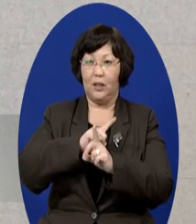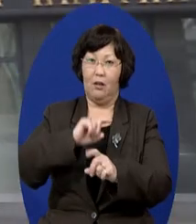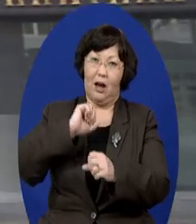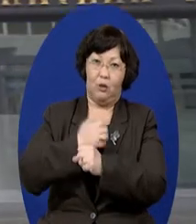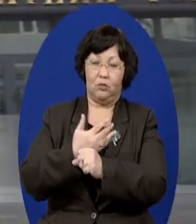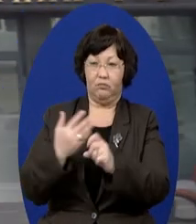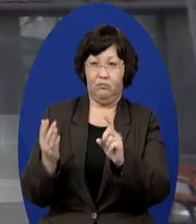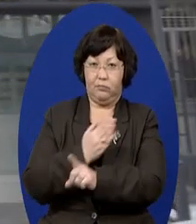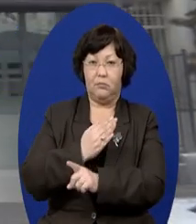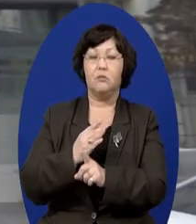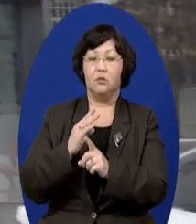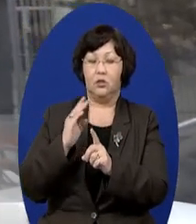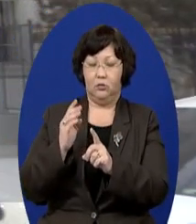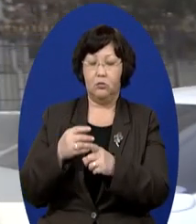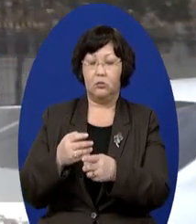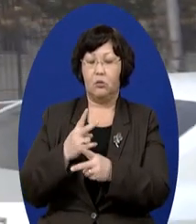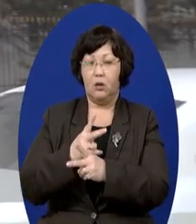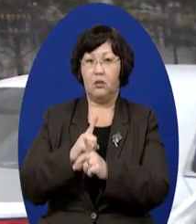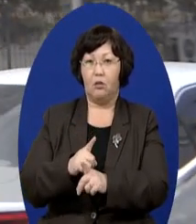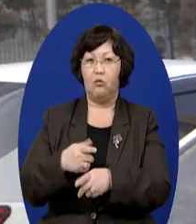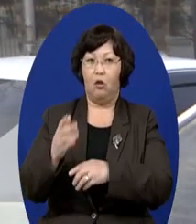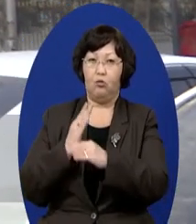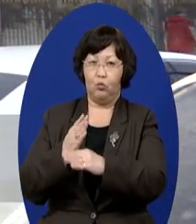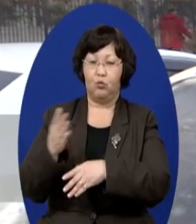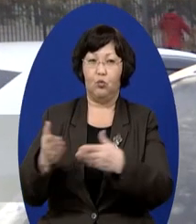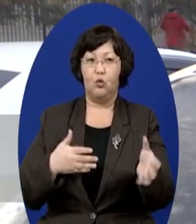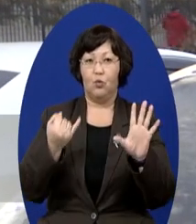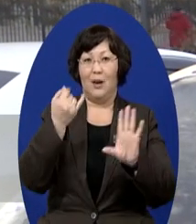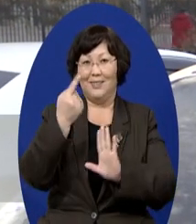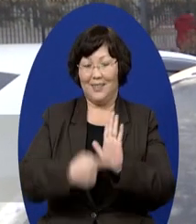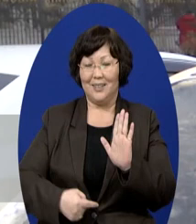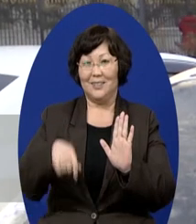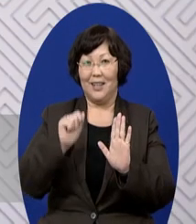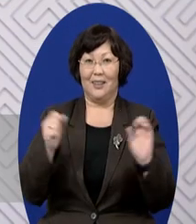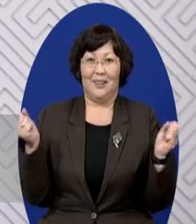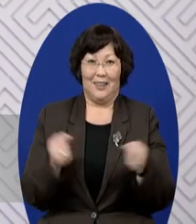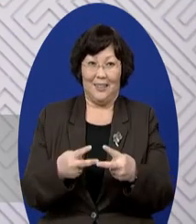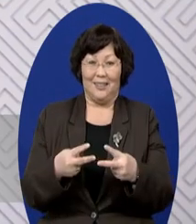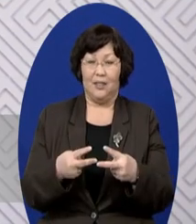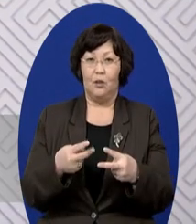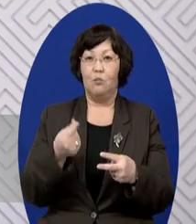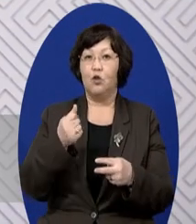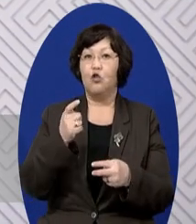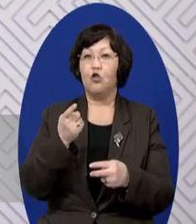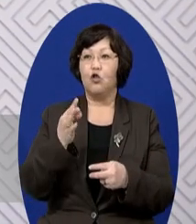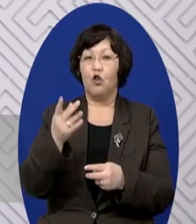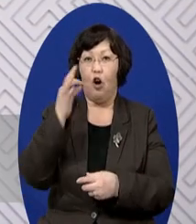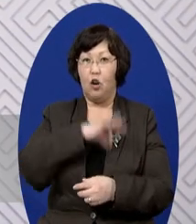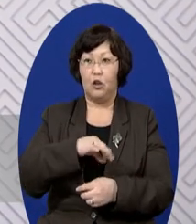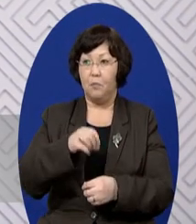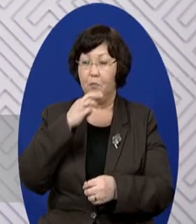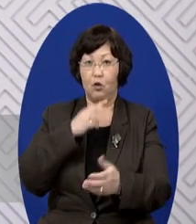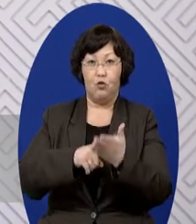байна. Авлигын эсрэг хуулиар эдгээр албан тушаалтнуудад 6 хүртэл сарын цалингийн хөстөй тэнц хэмжээний хөрөнгө орлогыг мэдүүлээгүй буюу